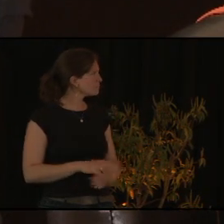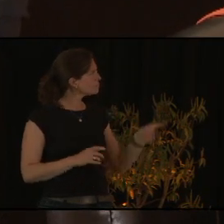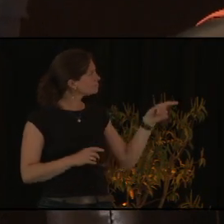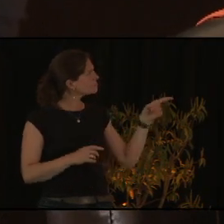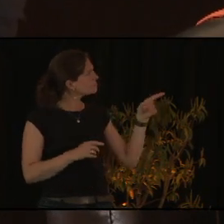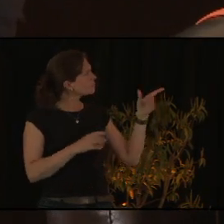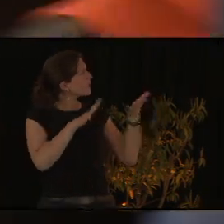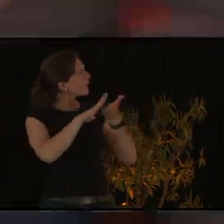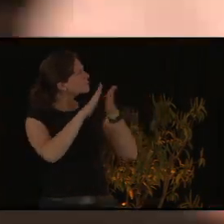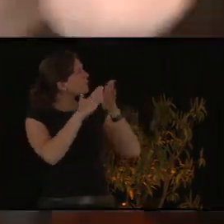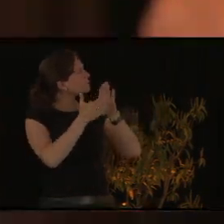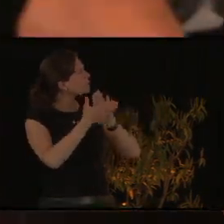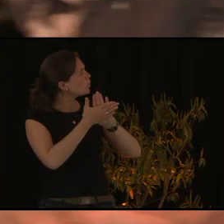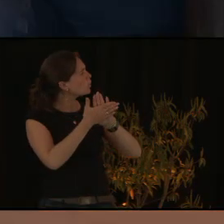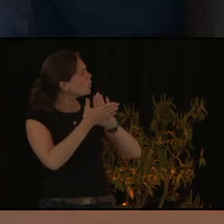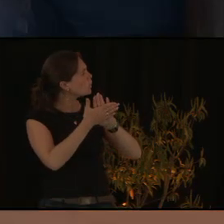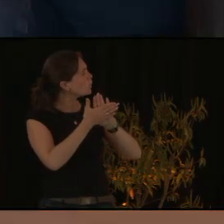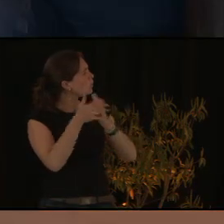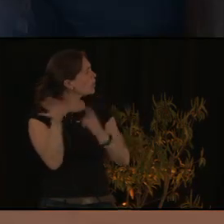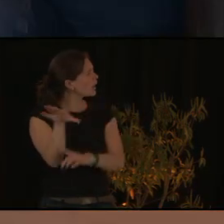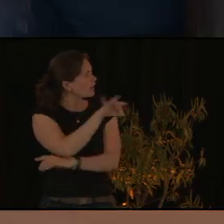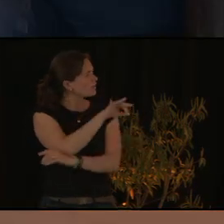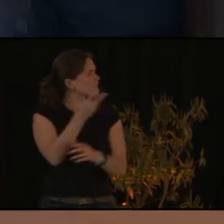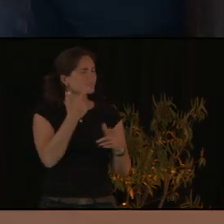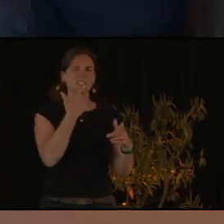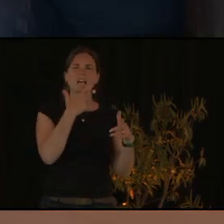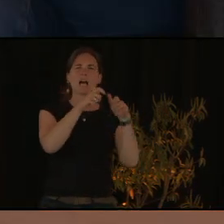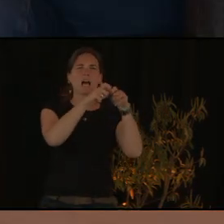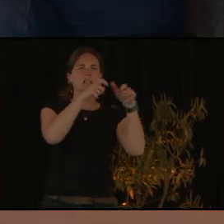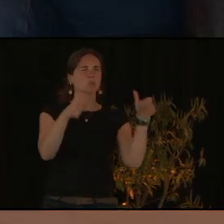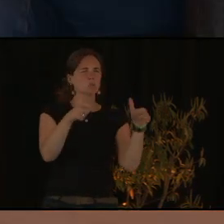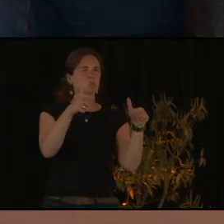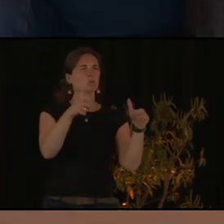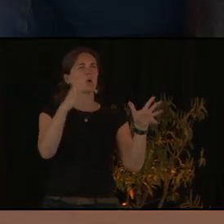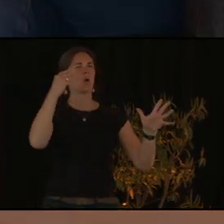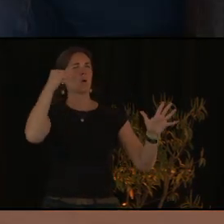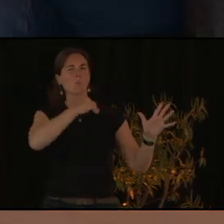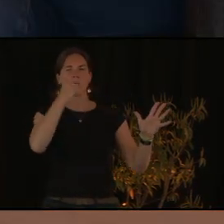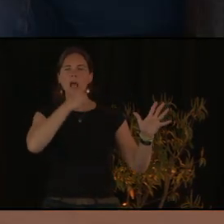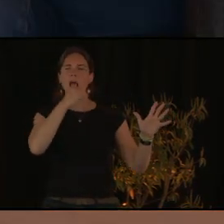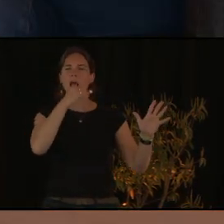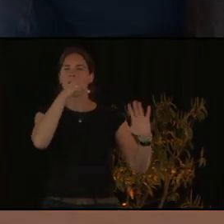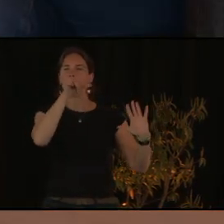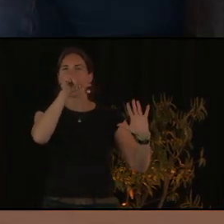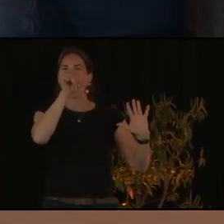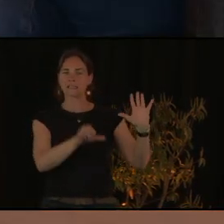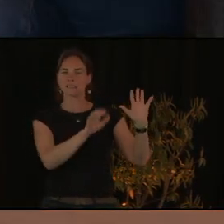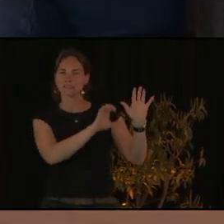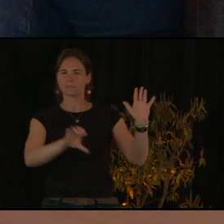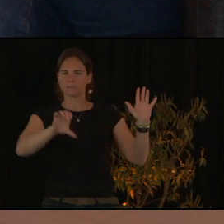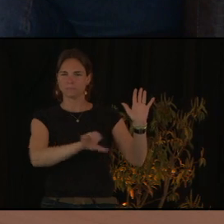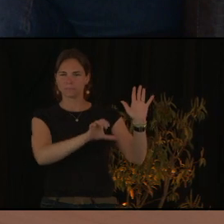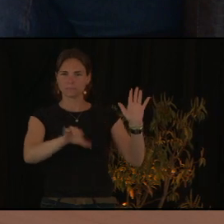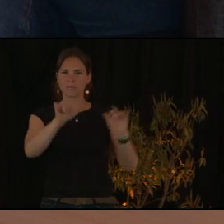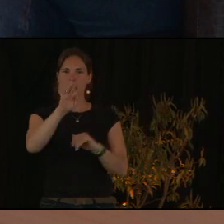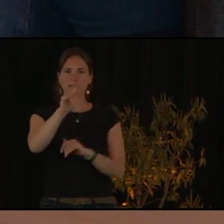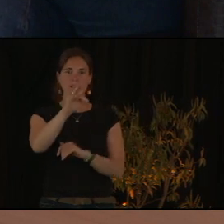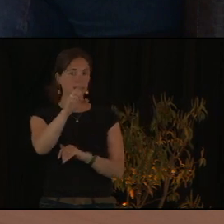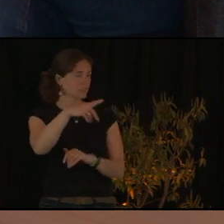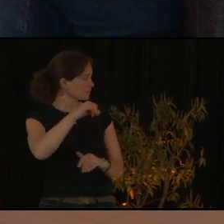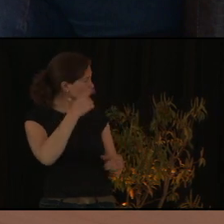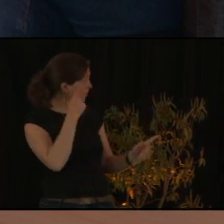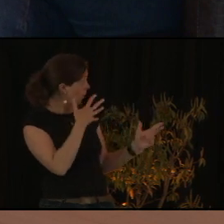qui a invité les frères Lepage? C'est l'Institut Polaire Arctique, c'est ça? Oui, alors Jérémy, vous rêveriez d'être invité